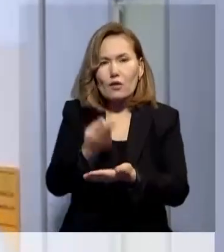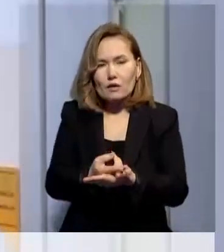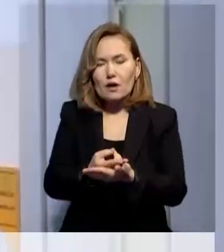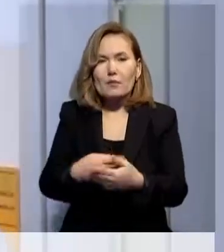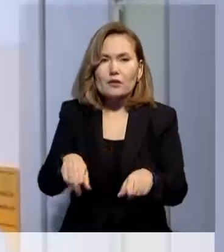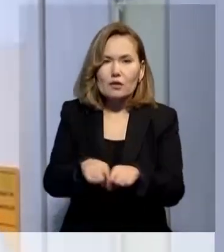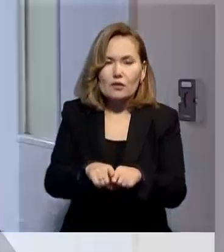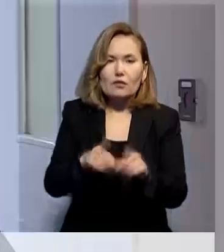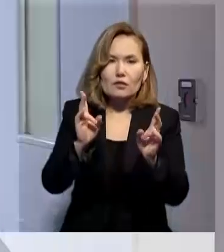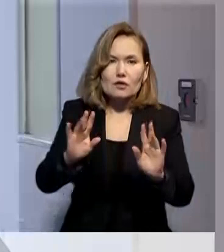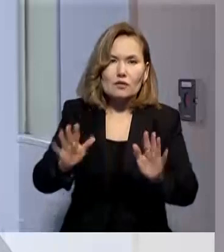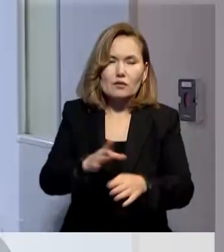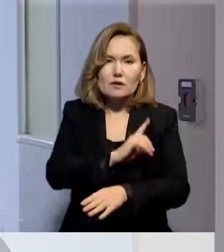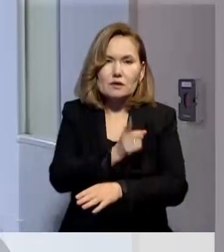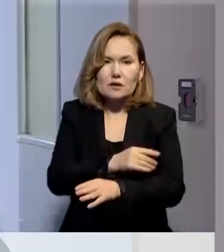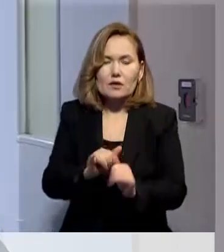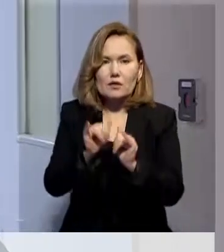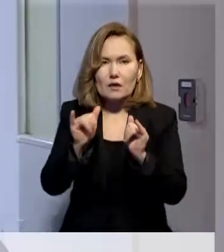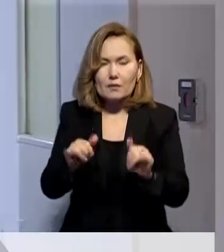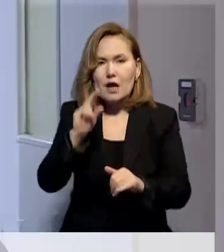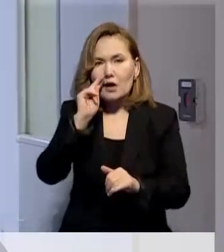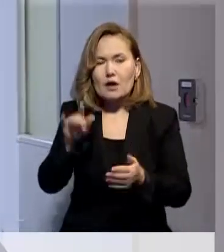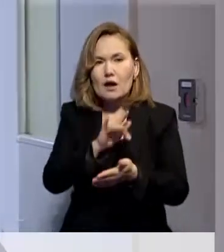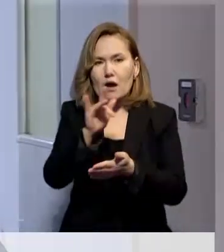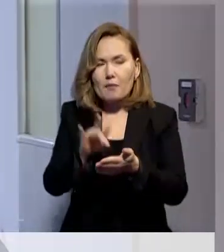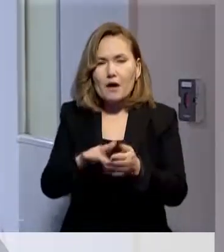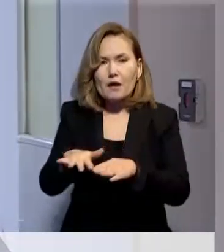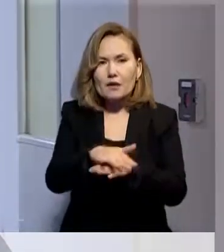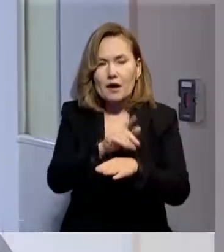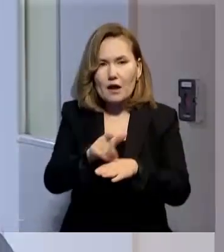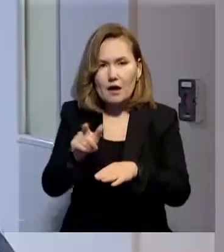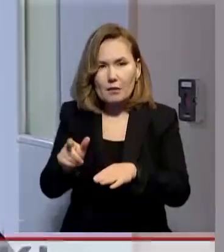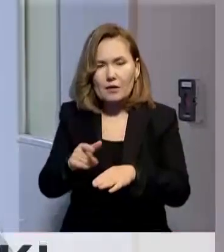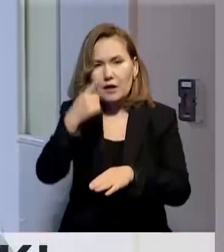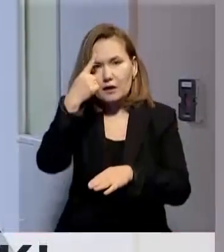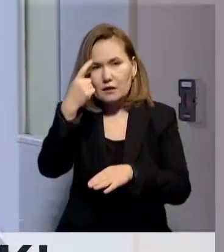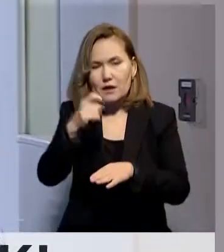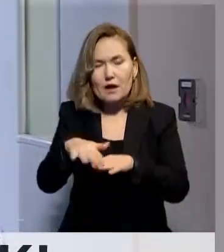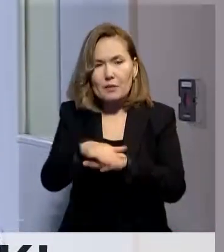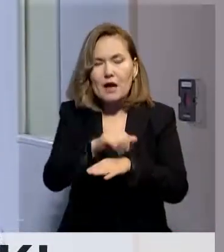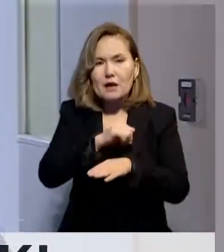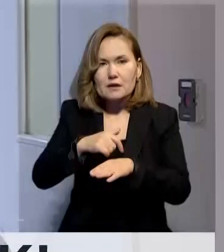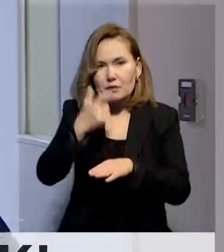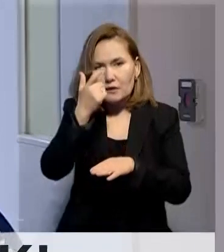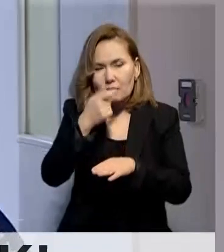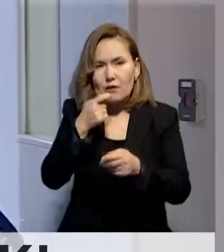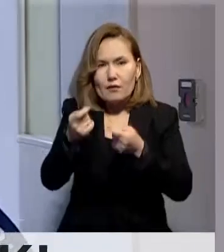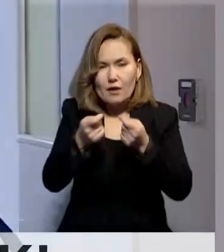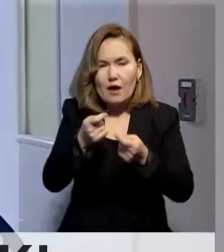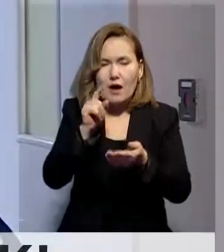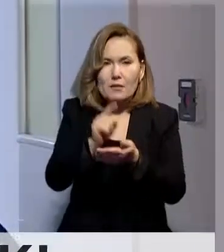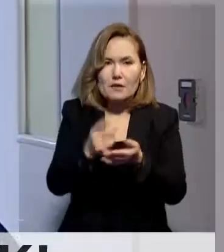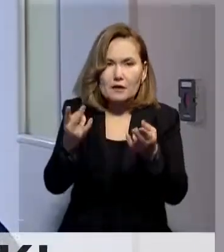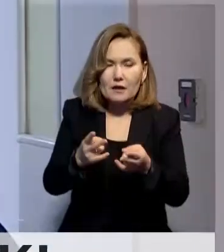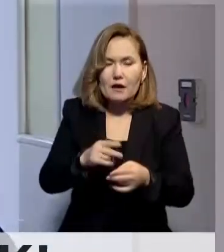салдарынан болып жатқан жағдайларда. Сондықтан Шымкент қаласының тұрғындары мен қонақтарына өз-өзін сақтану шарттарын